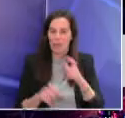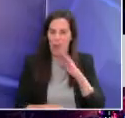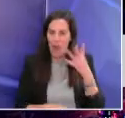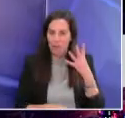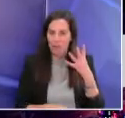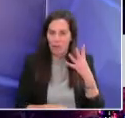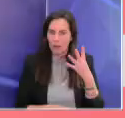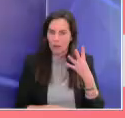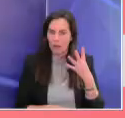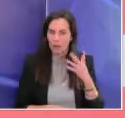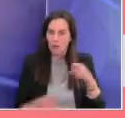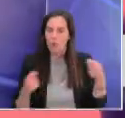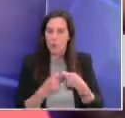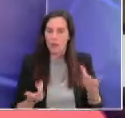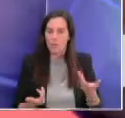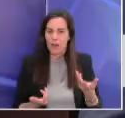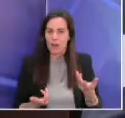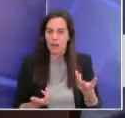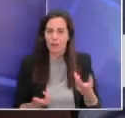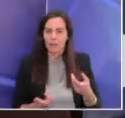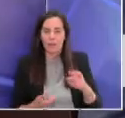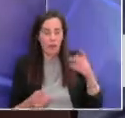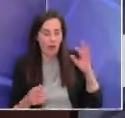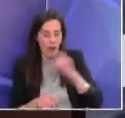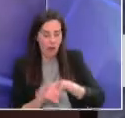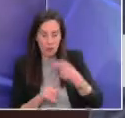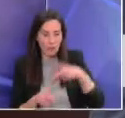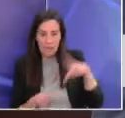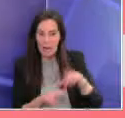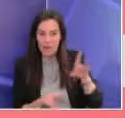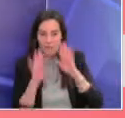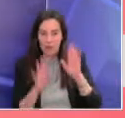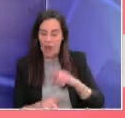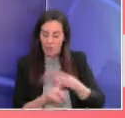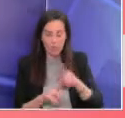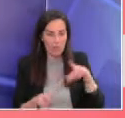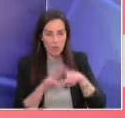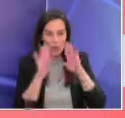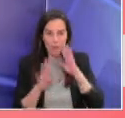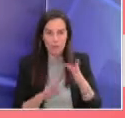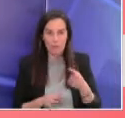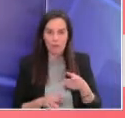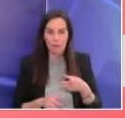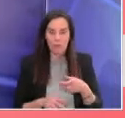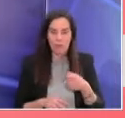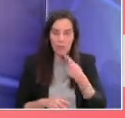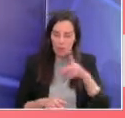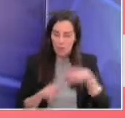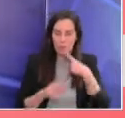היא שותפה לדבר הזה. עד עכשיו זה לא הפריע לה. אז יצרני התוכן הגדולים בעולם שותפים. עד עכשיו זה לא הפריע לה. עד עכשיו זה לא הפריע לה. לא הפריע לה, זה משהו